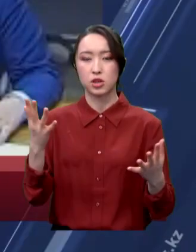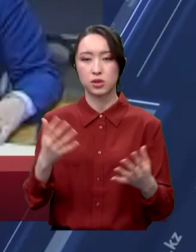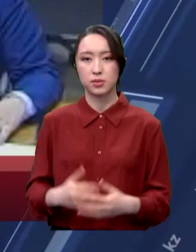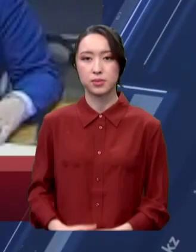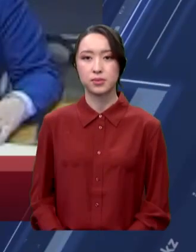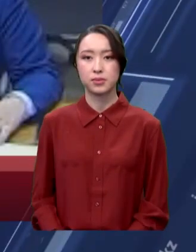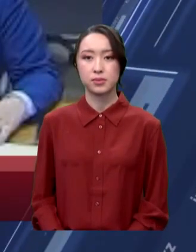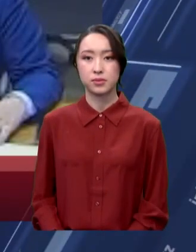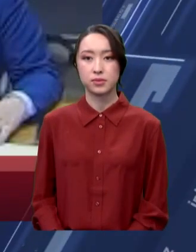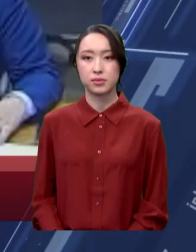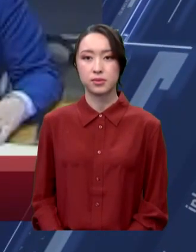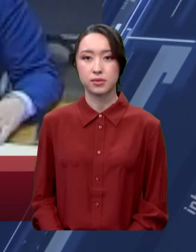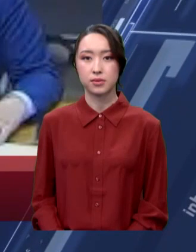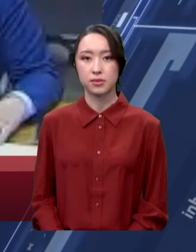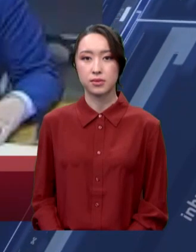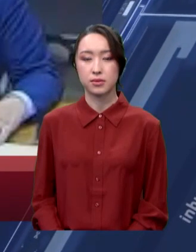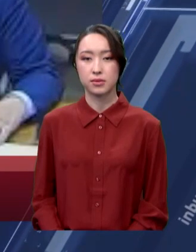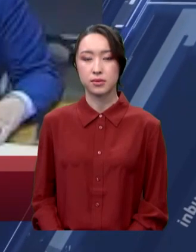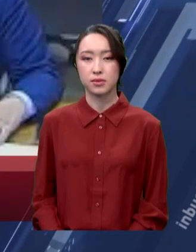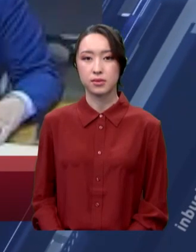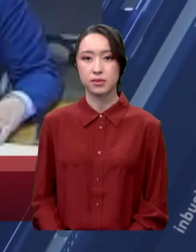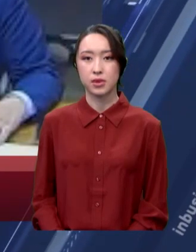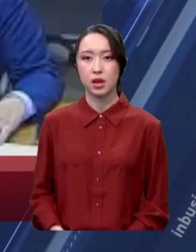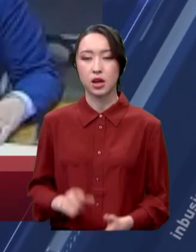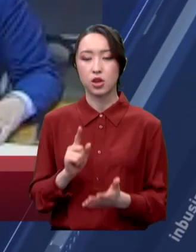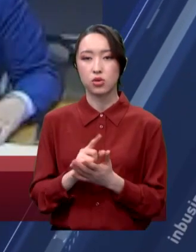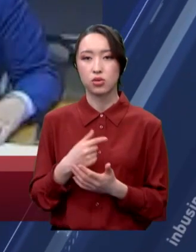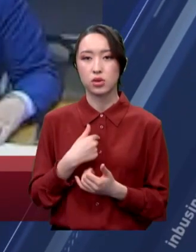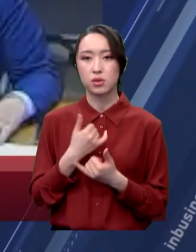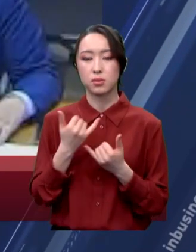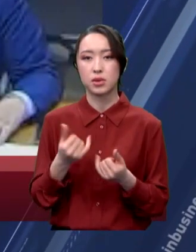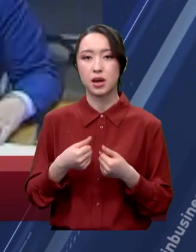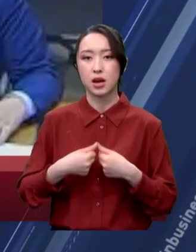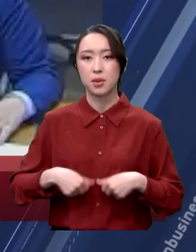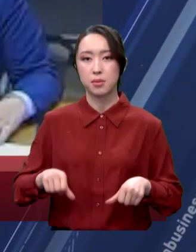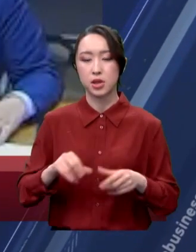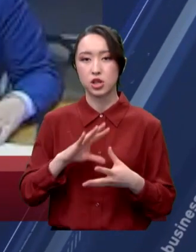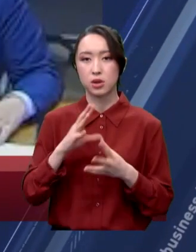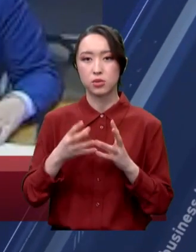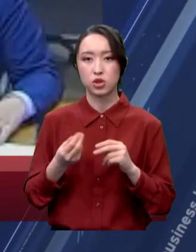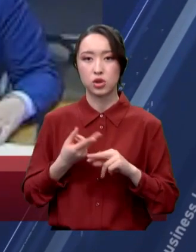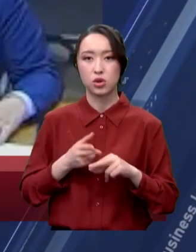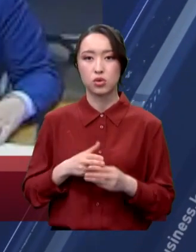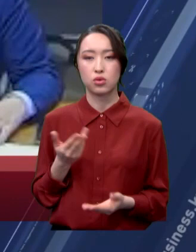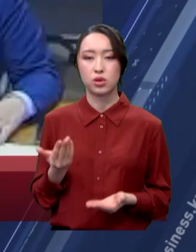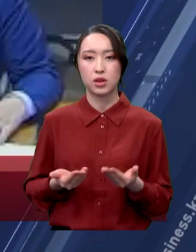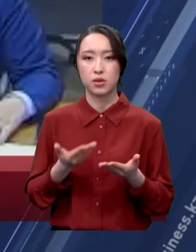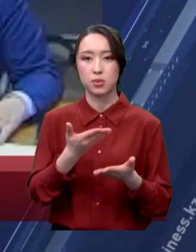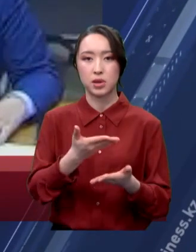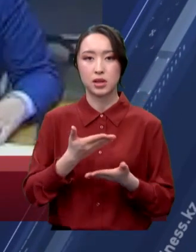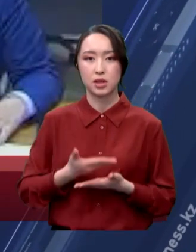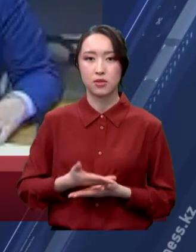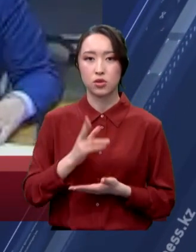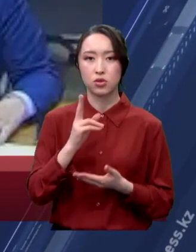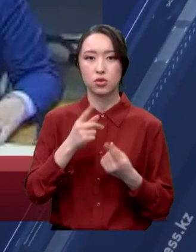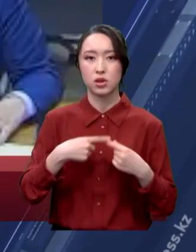вот как представитель правления компании, да, там, соответственно, я предлагаю сделать комиссию, да, там, общественную, да, там, которую, там, наверное, пригласим представителей